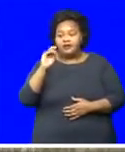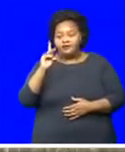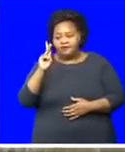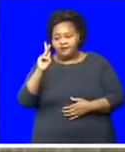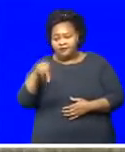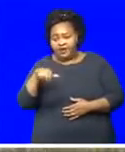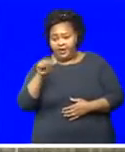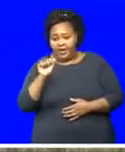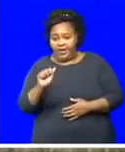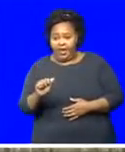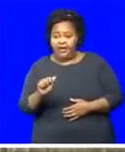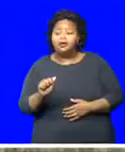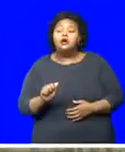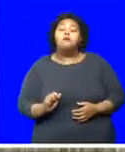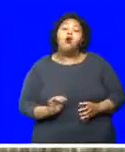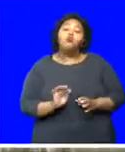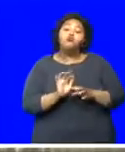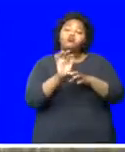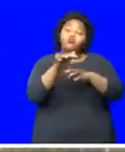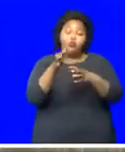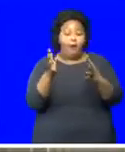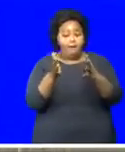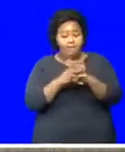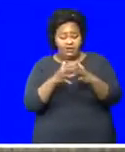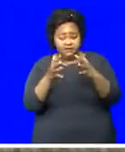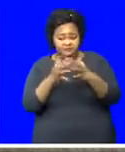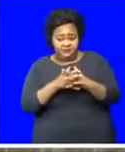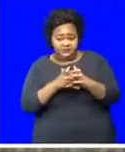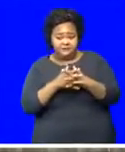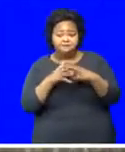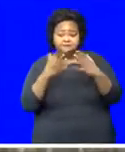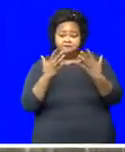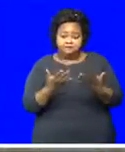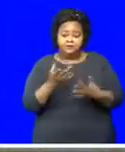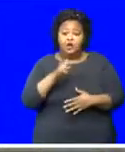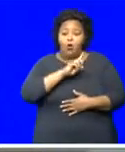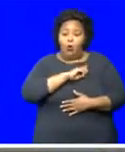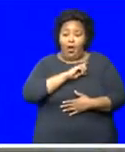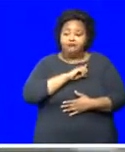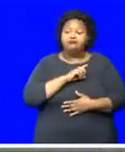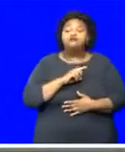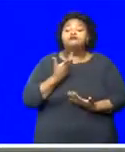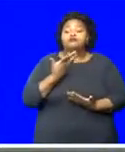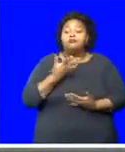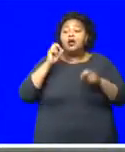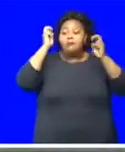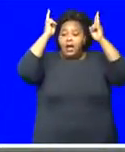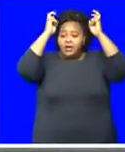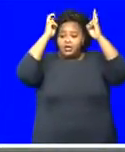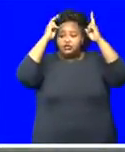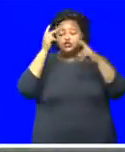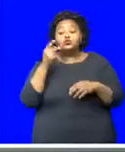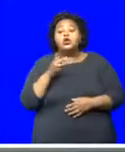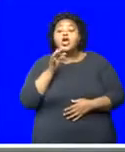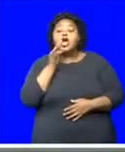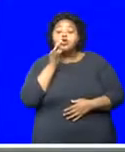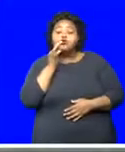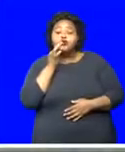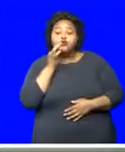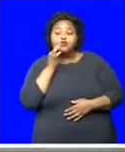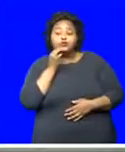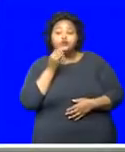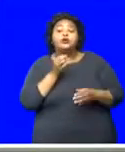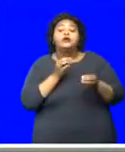Nations Population Fund UNFPA libambe umhlangano kuchubeka nekuthuthukiza tindzaba tebantfu labasha lapha eveni kuto